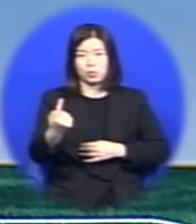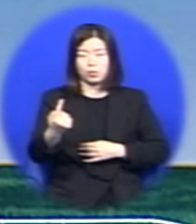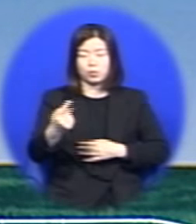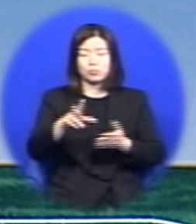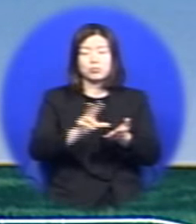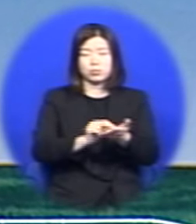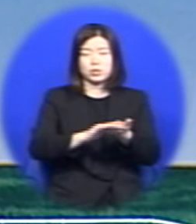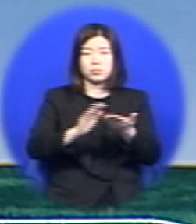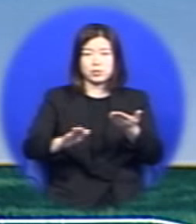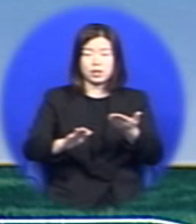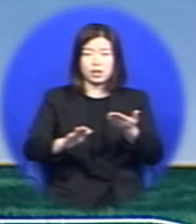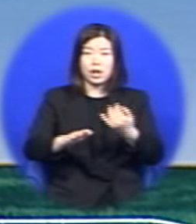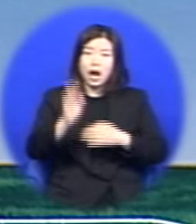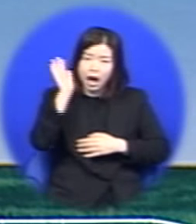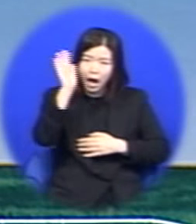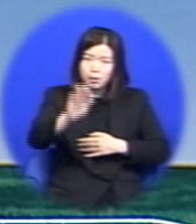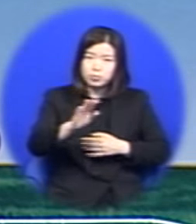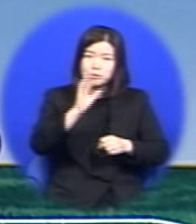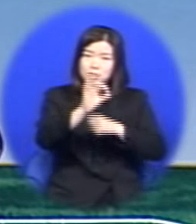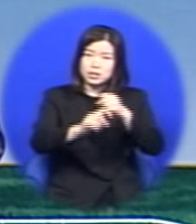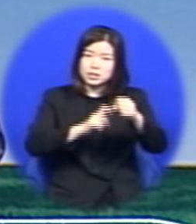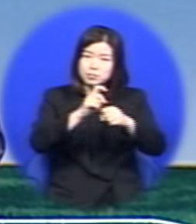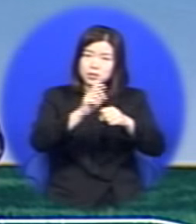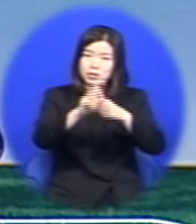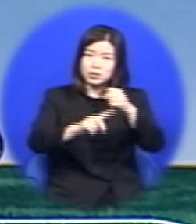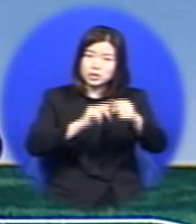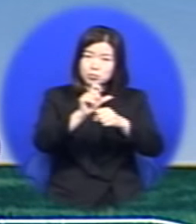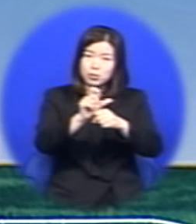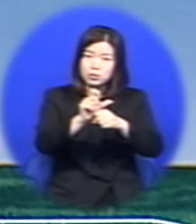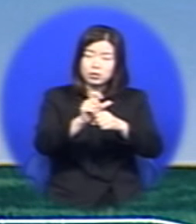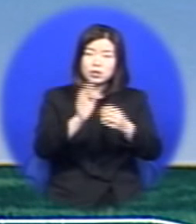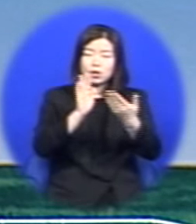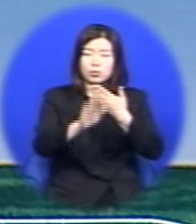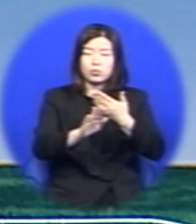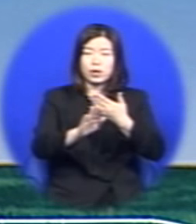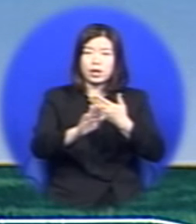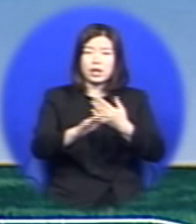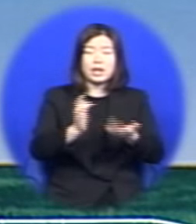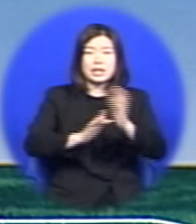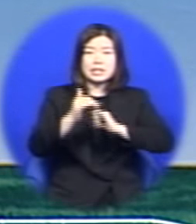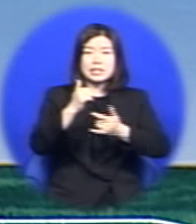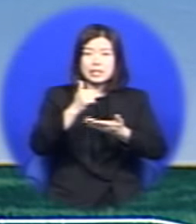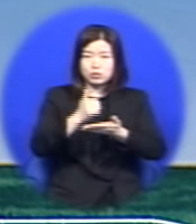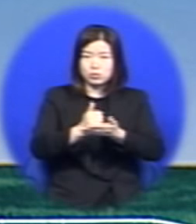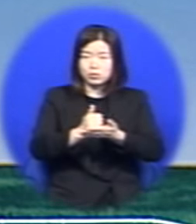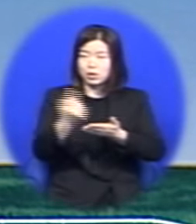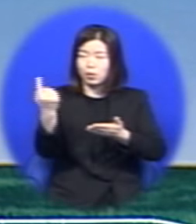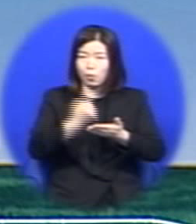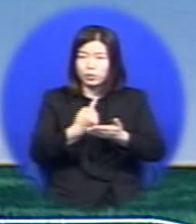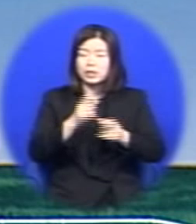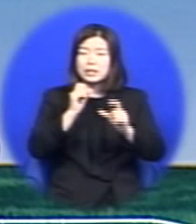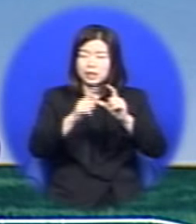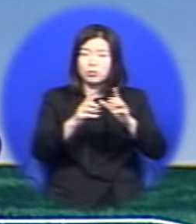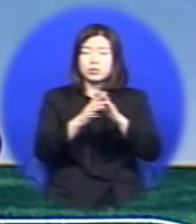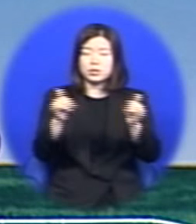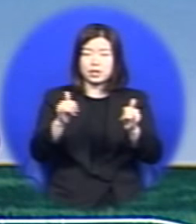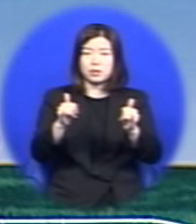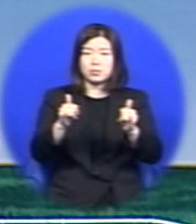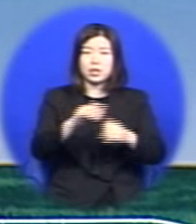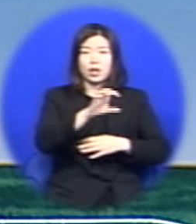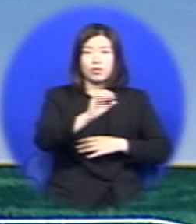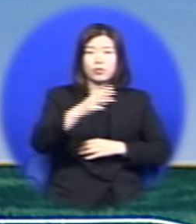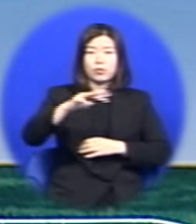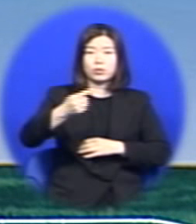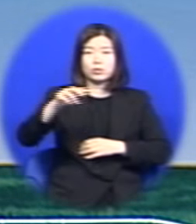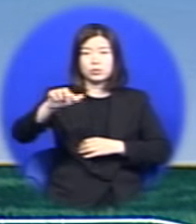말합니다. 앞으로 10년, 15년 뒤에 한국에서 예수님께로 오는 사람들 거의 대부분이 포르노를 함께 볼